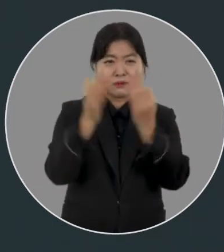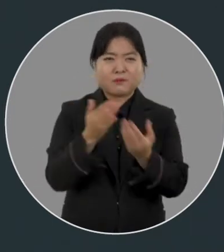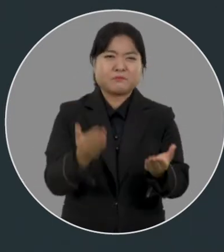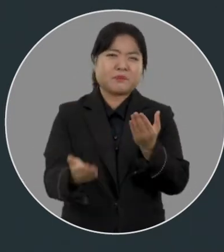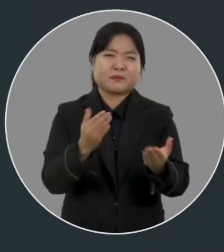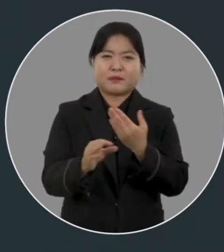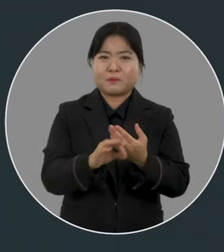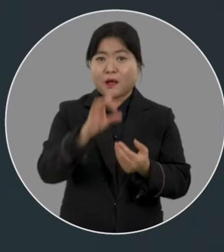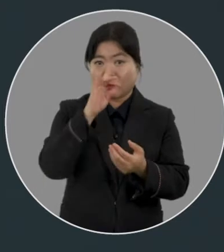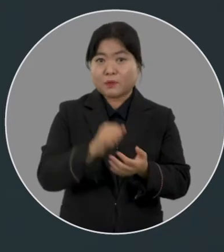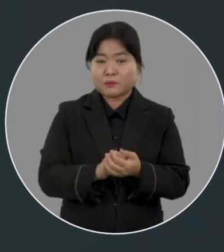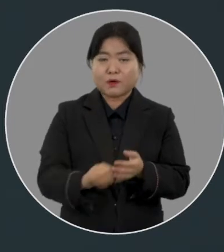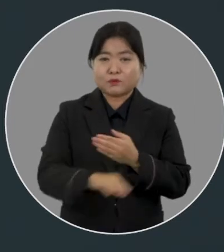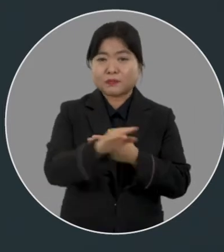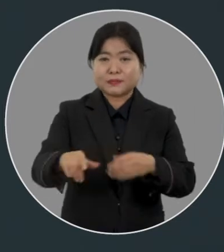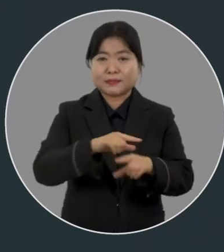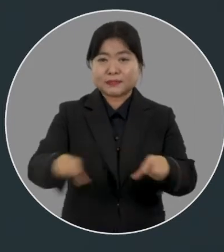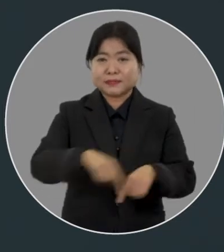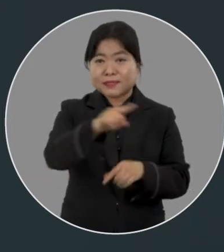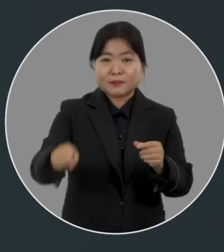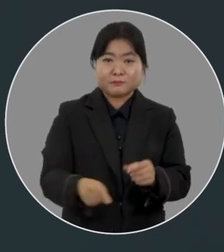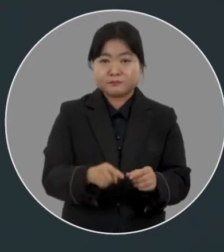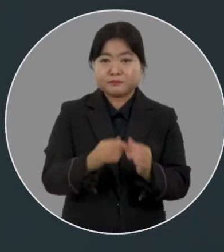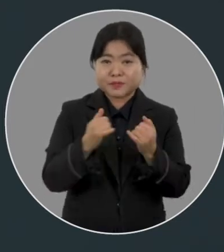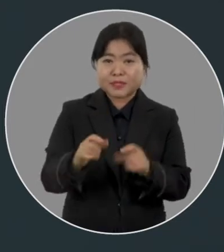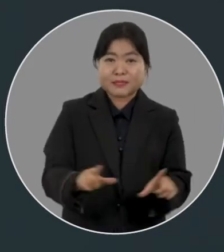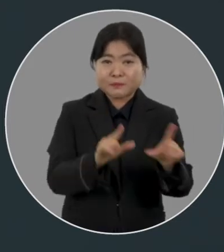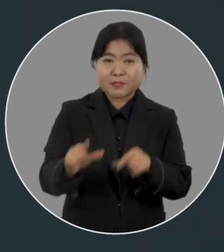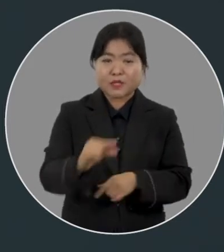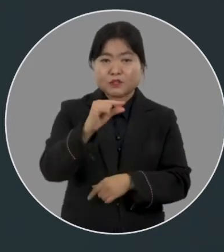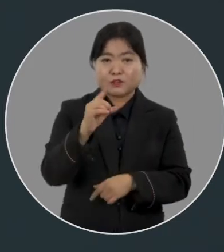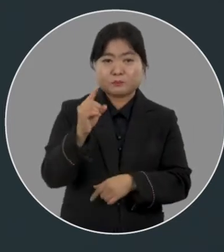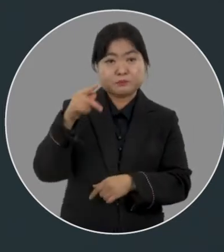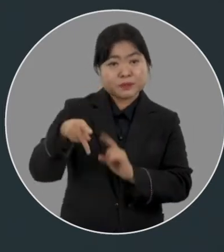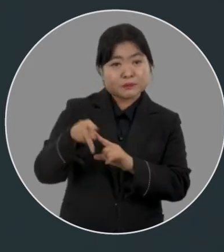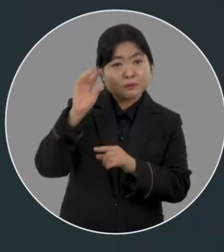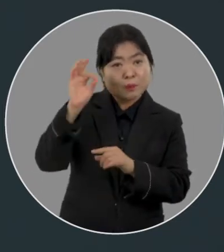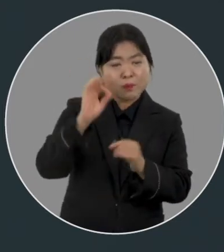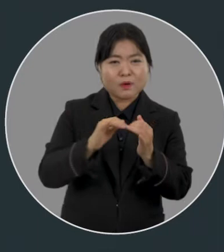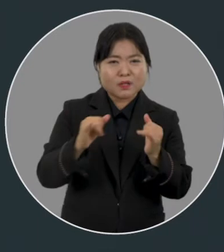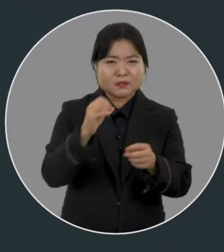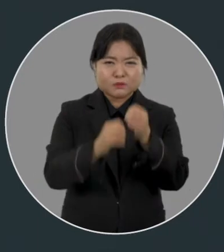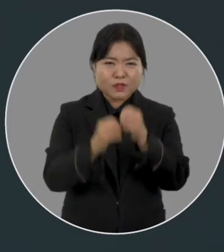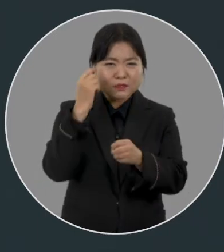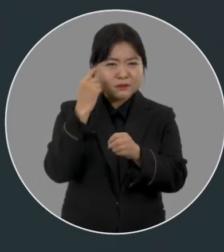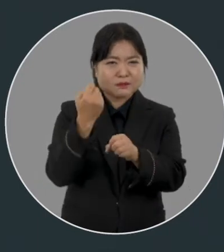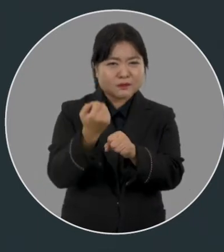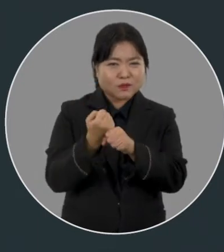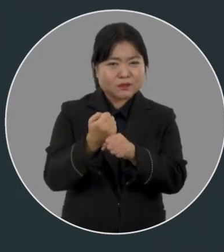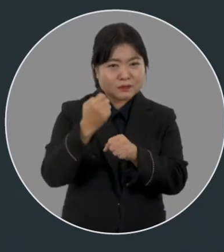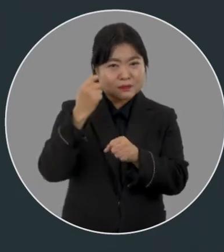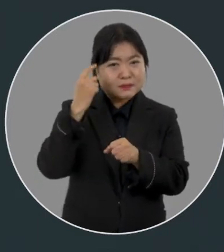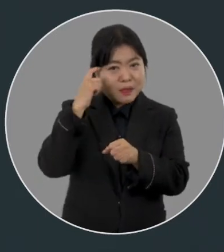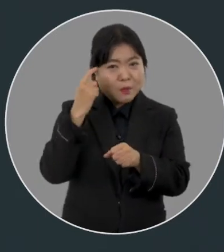거죠. 우리가 흔히 그 사람들의 삶이나 GDP를 보면서 인문학적 사고나 영성이나